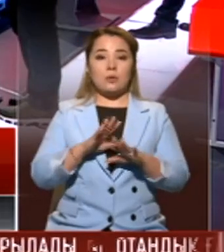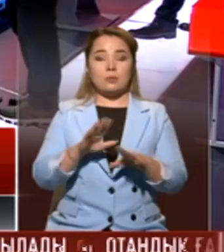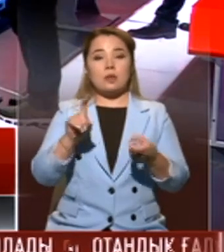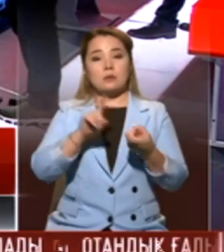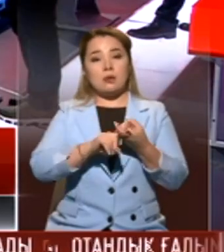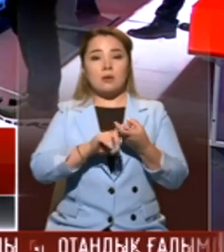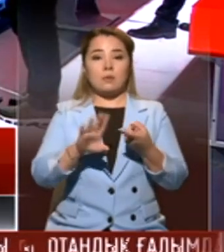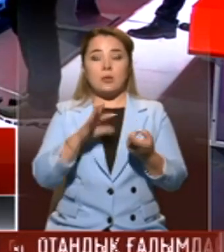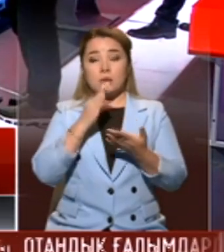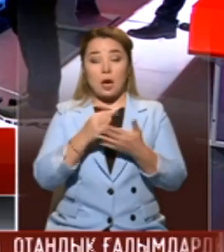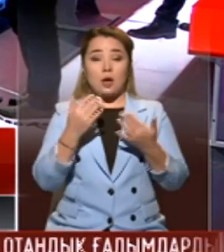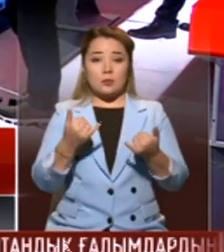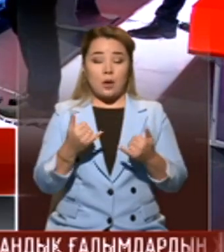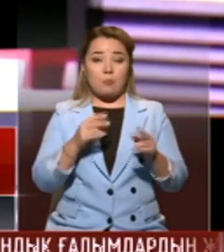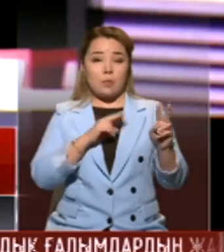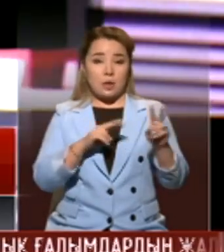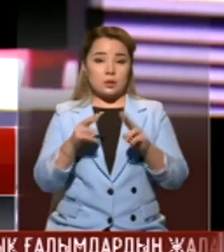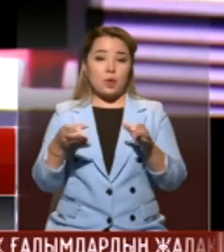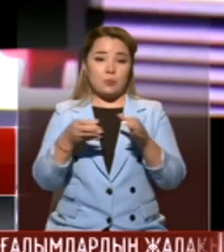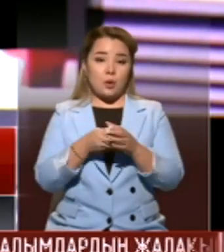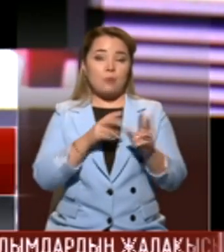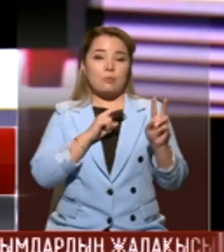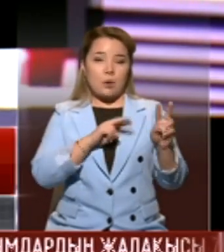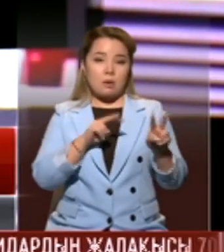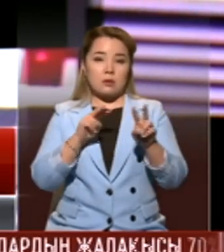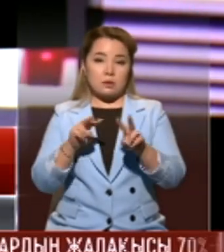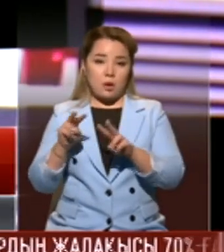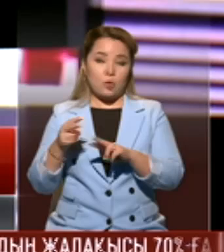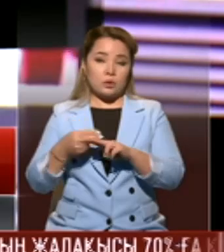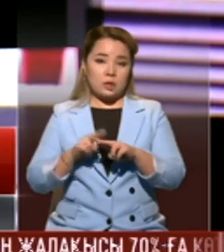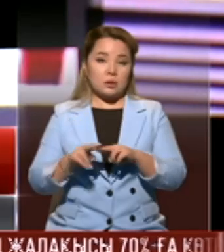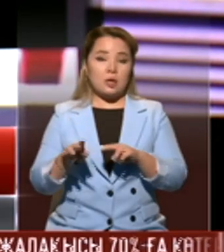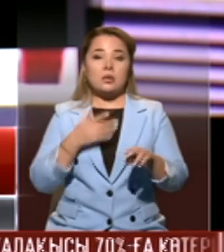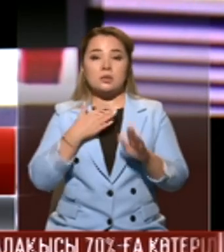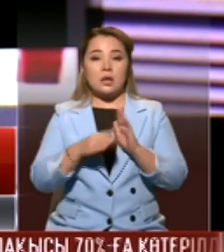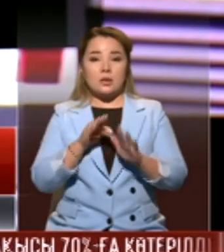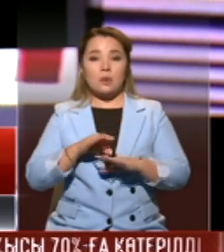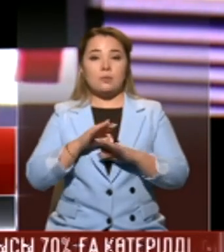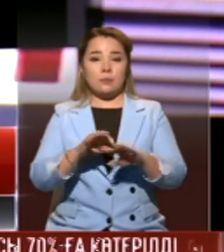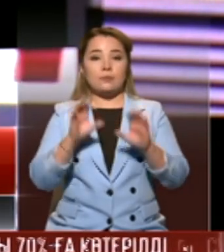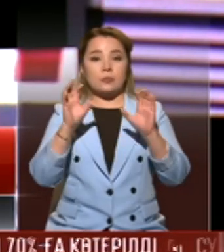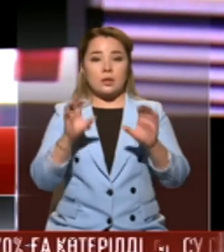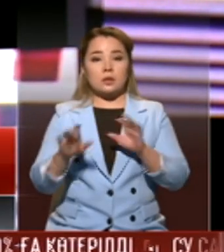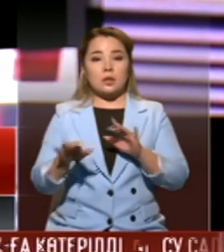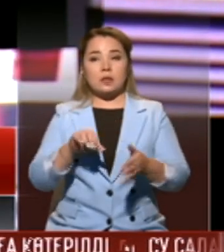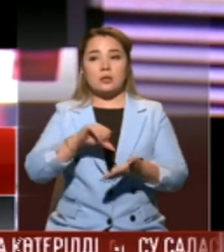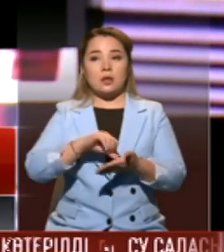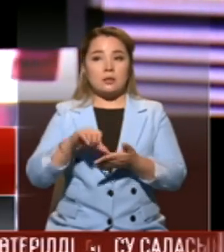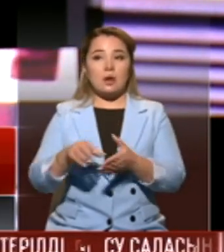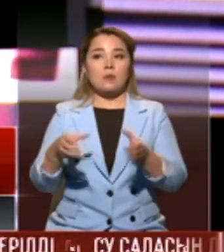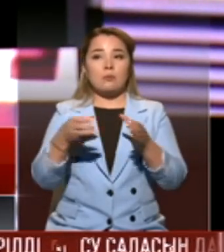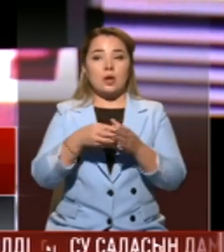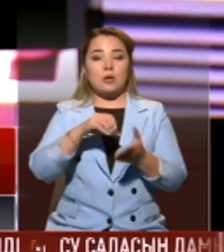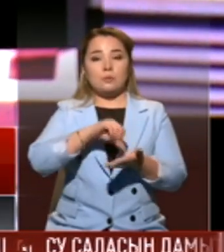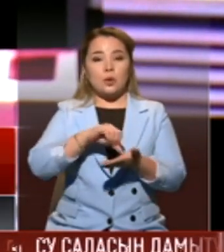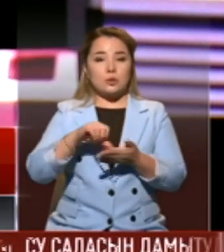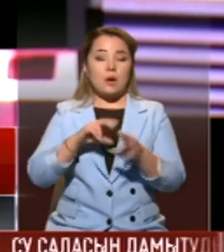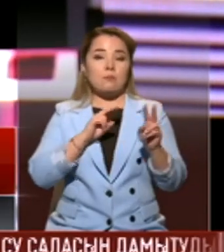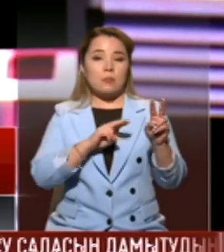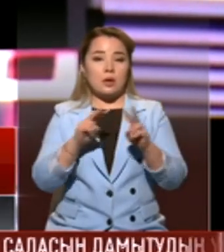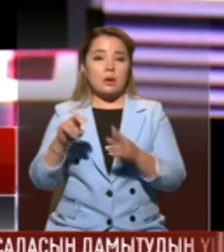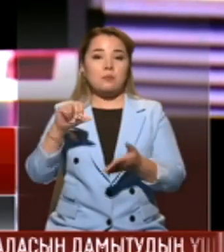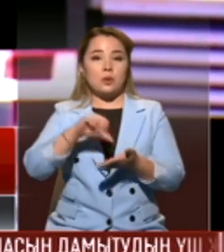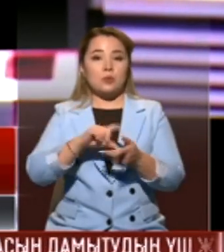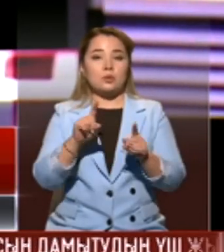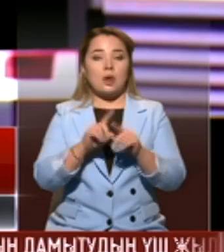деген түсініктер. Бақылаушының функциясы ол бақылау. Сайлау процесі ол заңда жазылған. Партияның мүддесінің байқаушылары